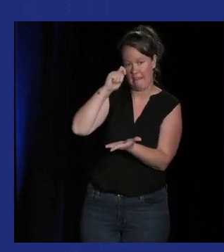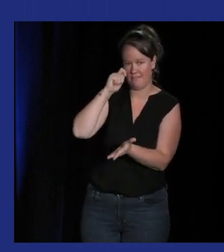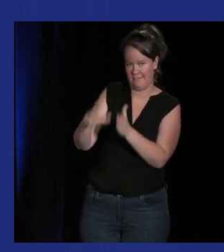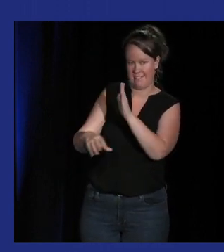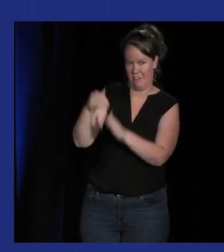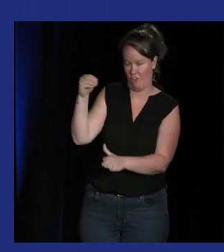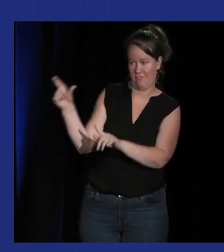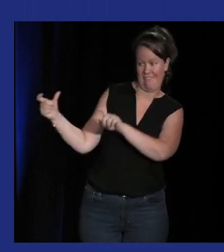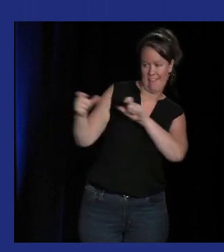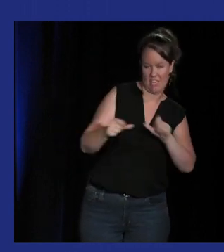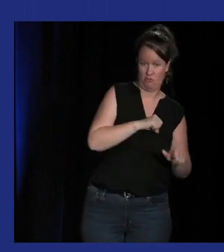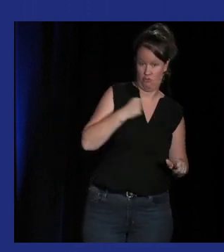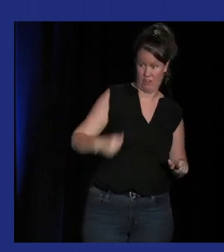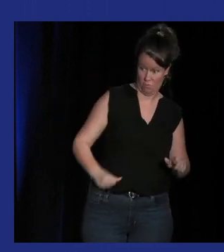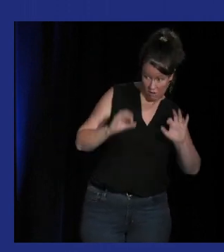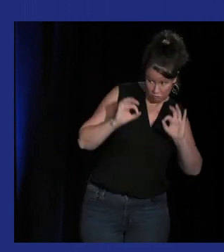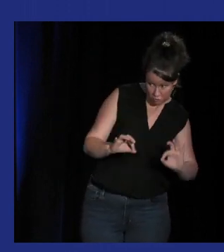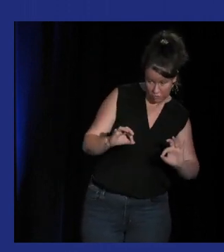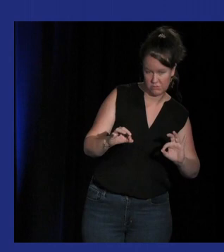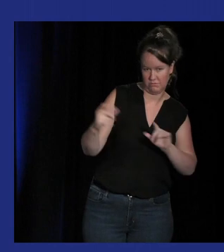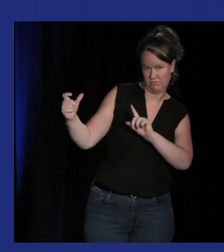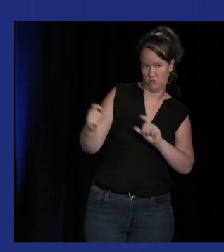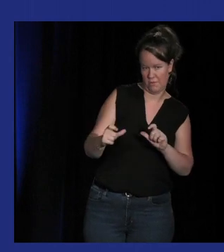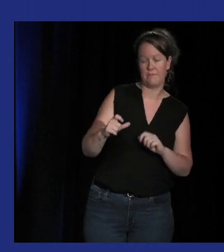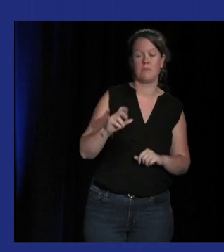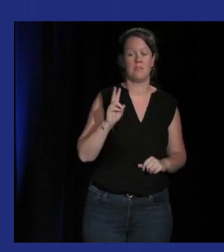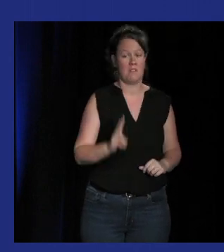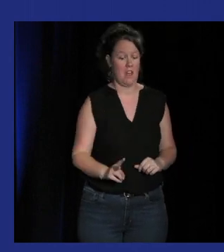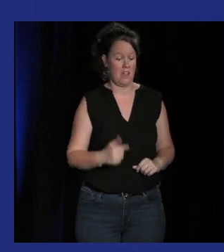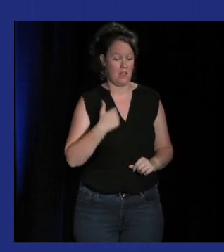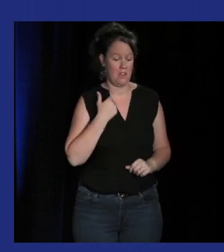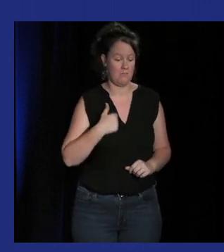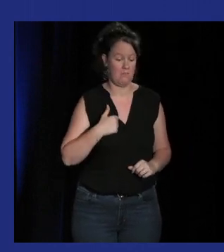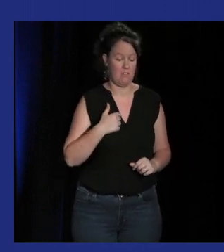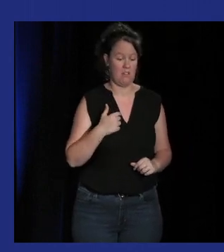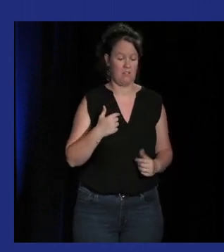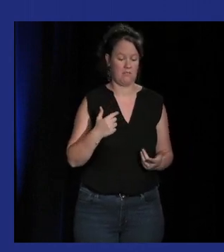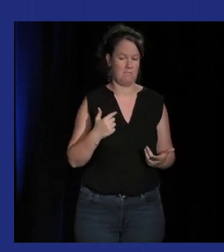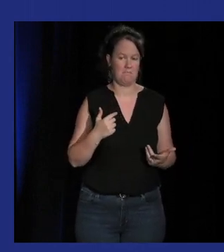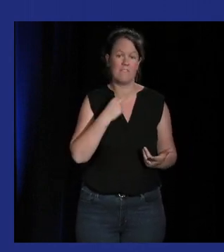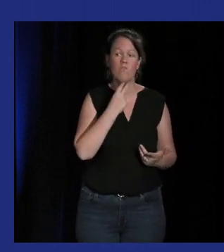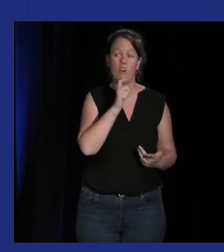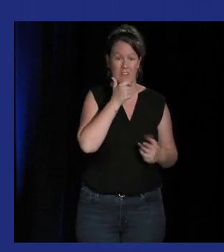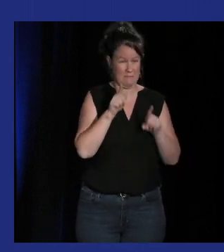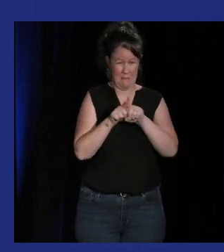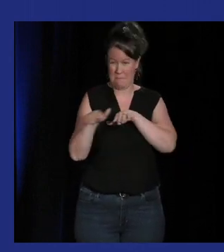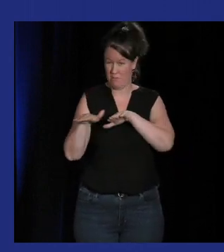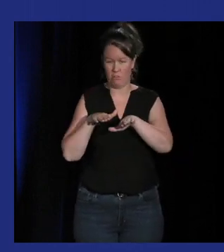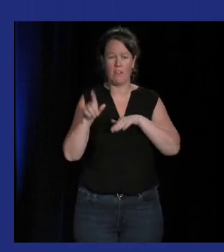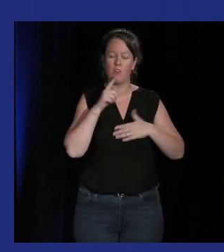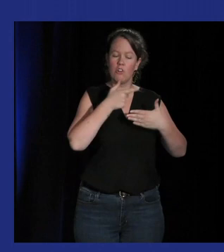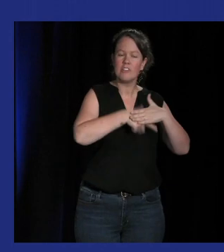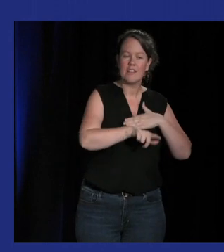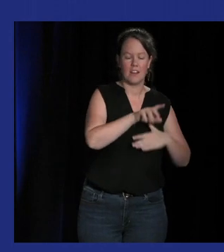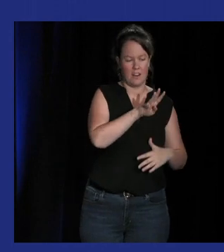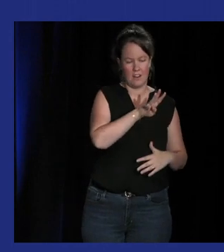sinon j'ai fait exactement comme pour l'anglais donc ce qui est bien c'est que dans wise on a en fait on peut changer de